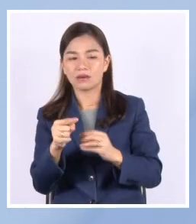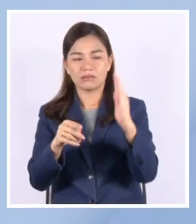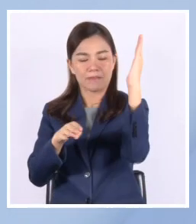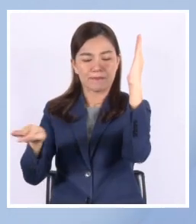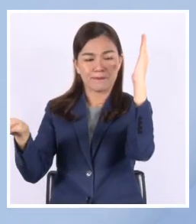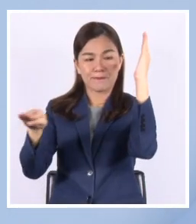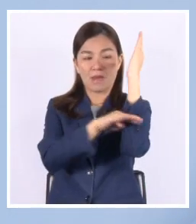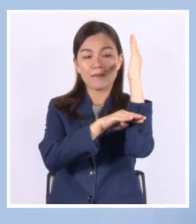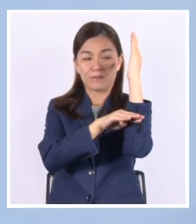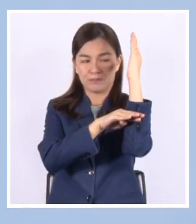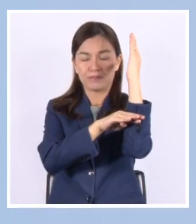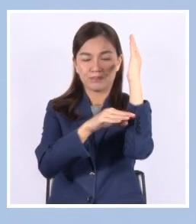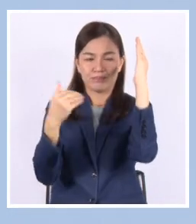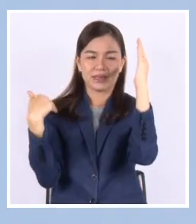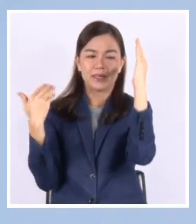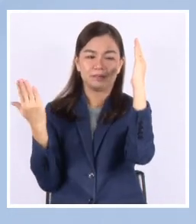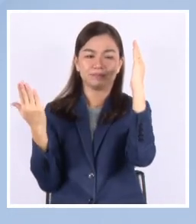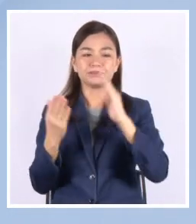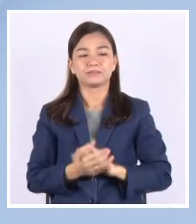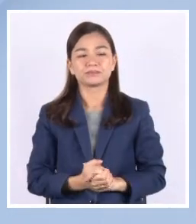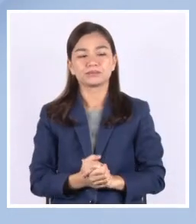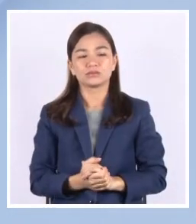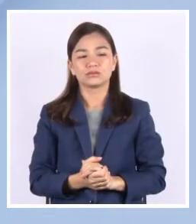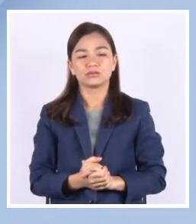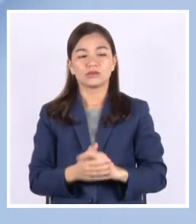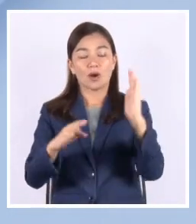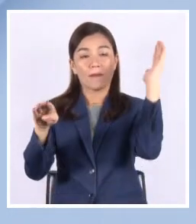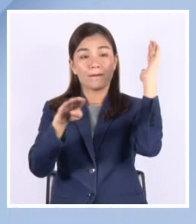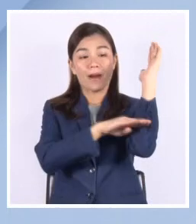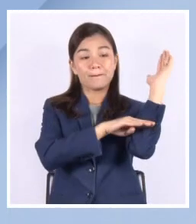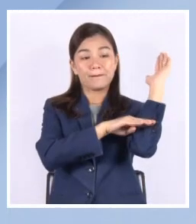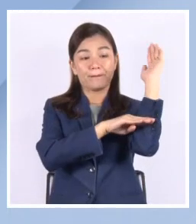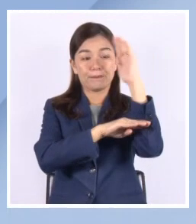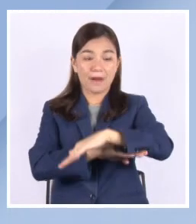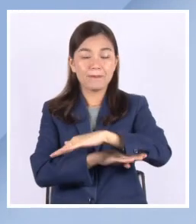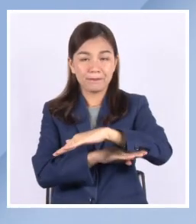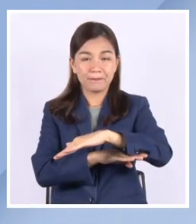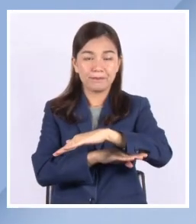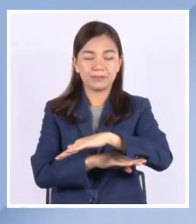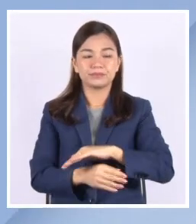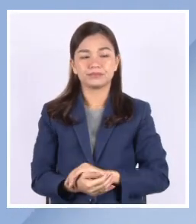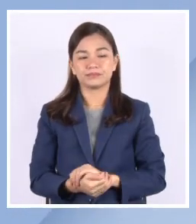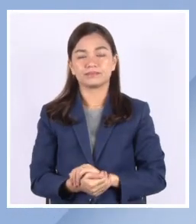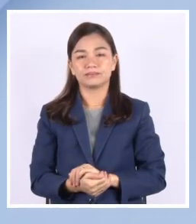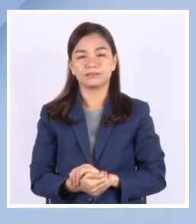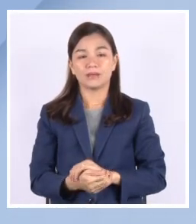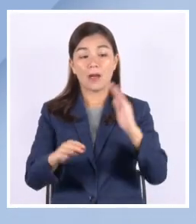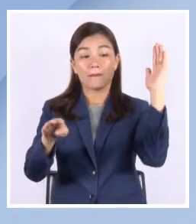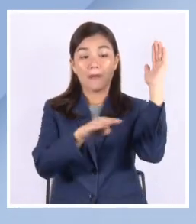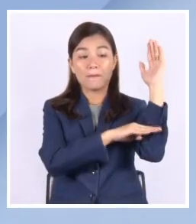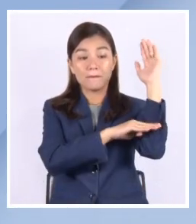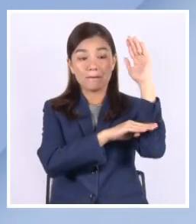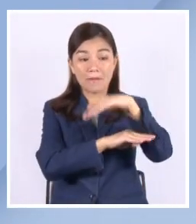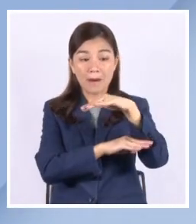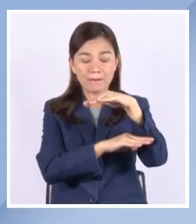เสียหลักพุ่งขึ้นไปชนกับต้นไม้แล้วต้นไม้ก็หักทับรถเข้ามาอีกทีนึงชนิดที่ว่าสภาพรถเนี่ยข้าง